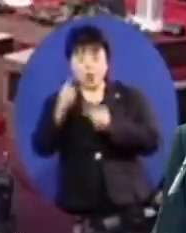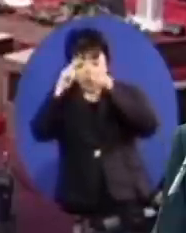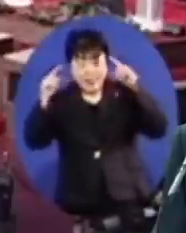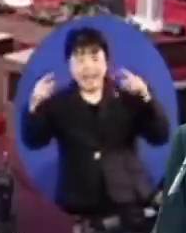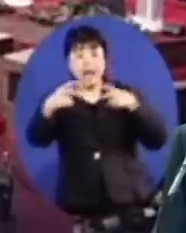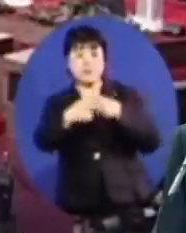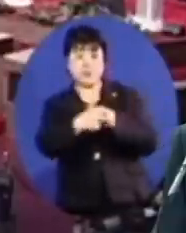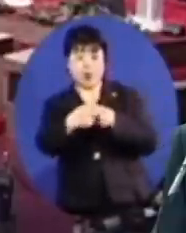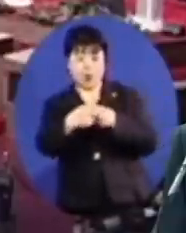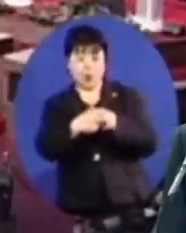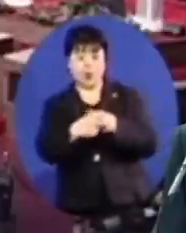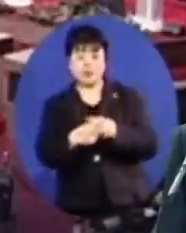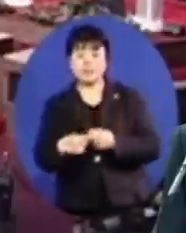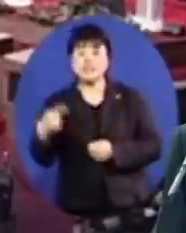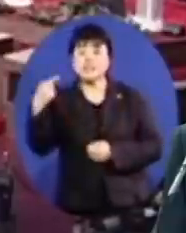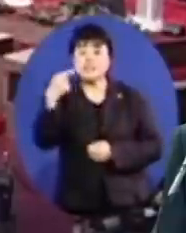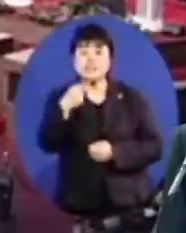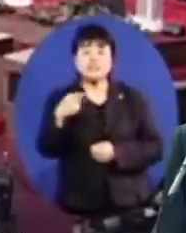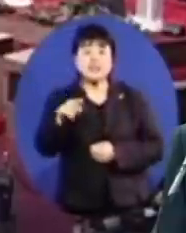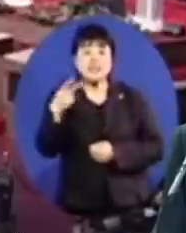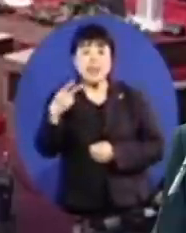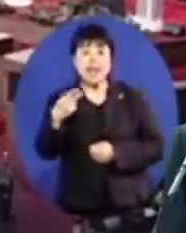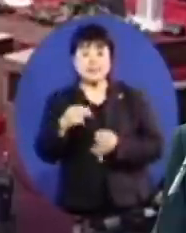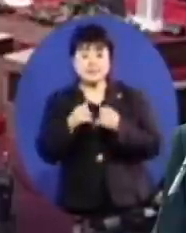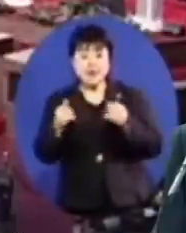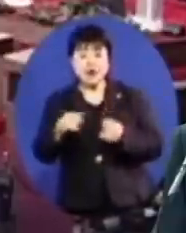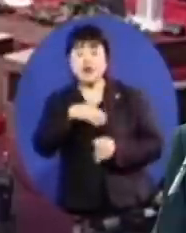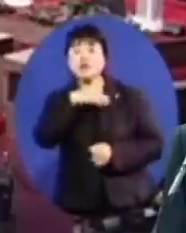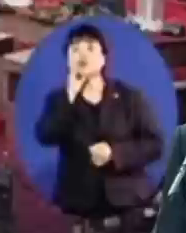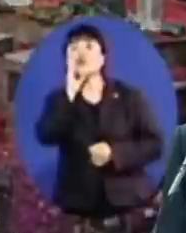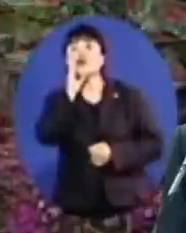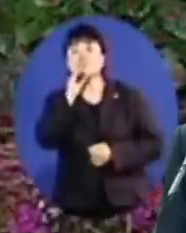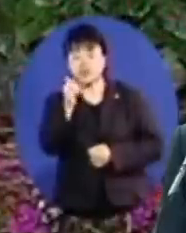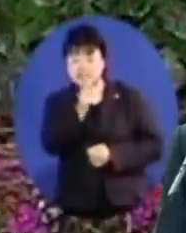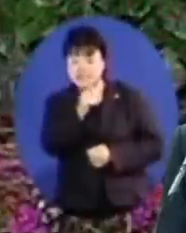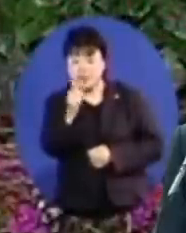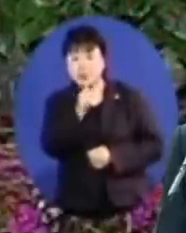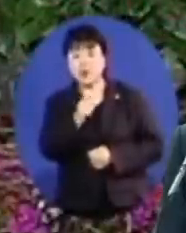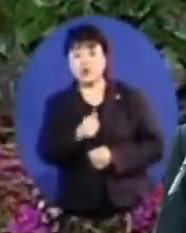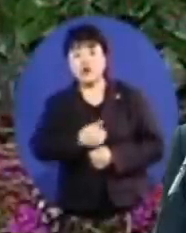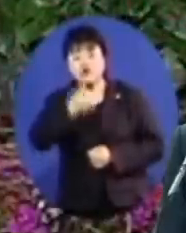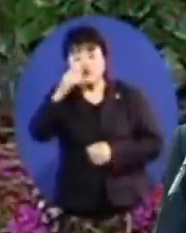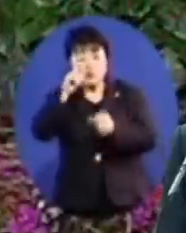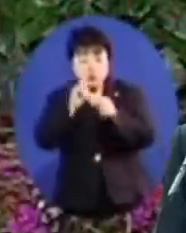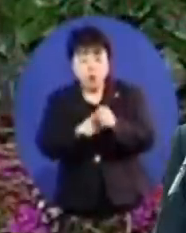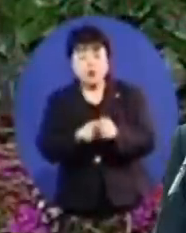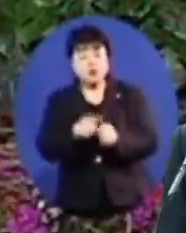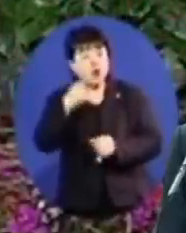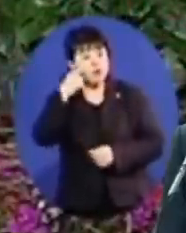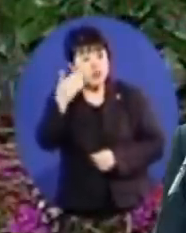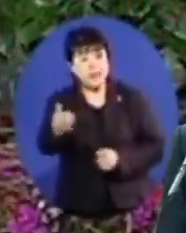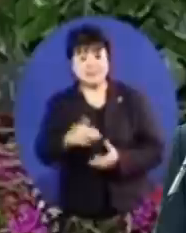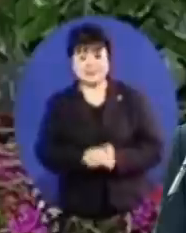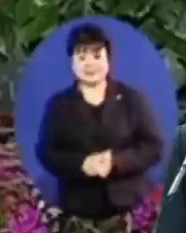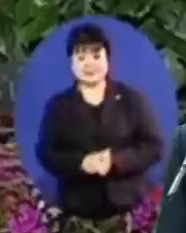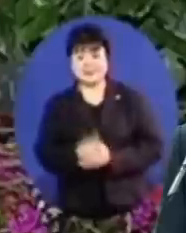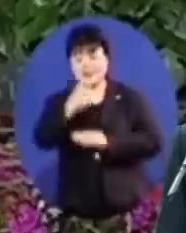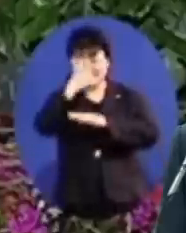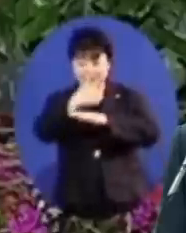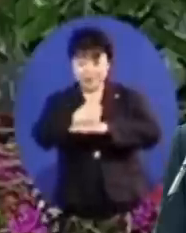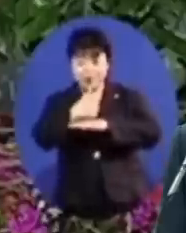병원에서는 1,200명의 노인들을 인터뷰하며 인생의 꿈과 목적을 질문해 보았습니다. 그